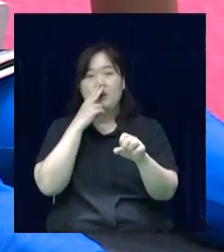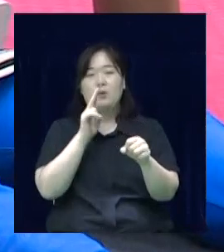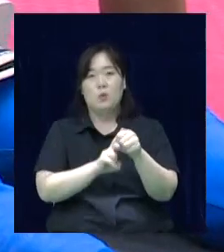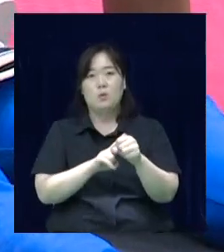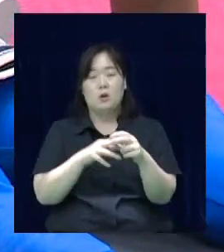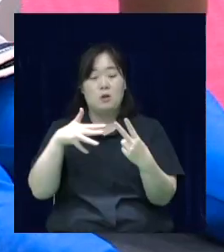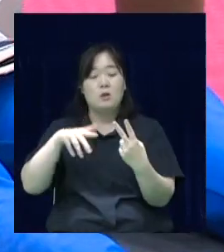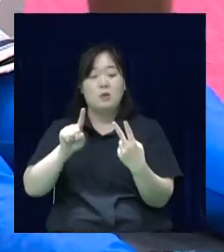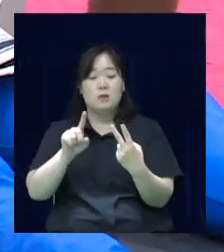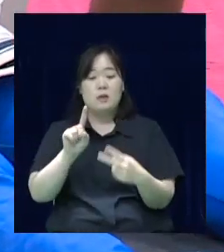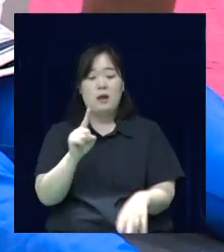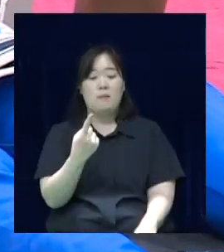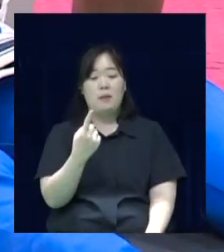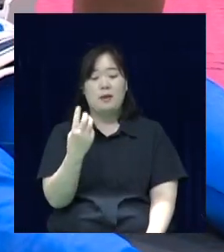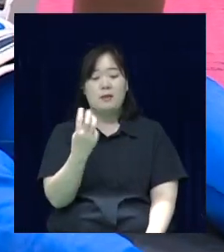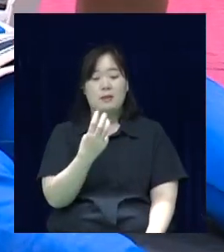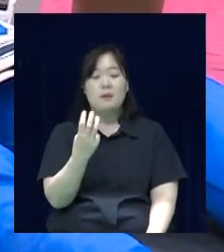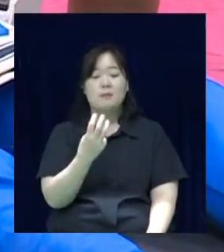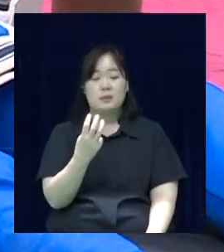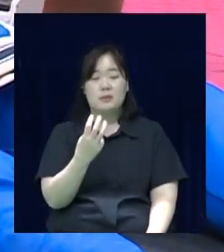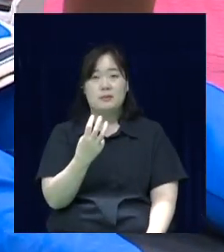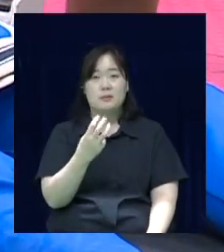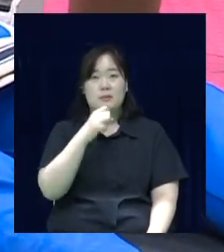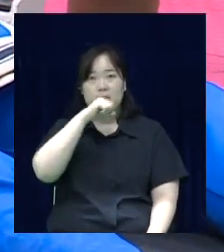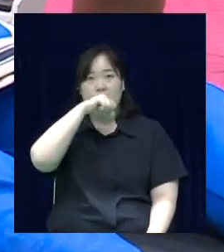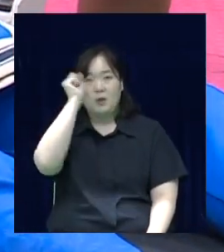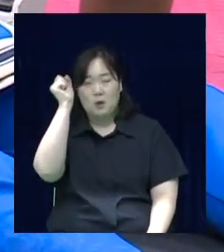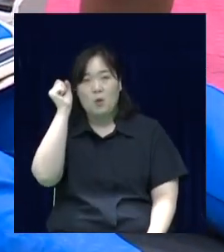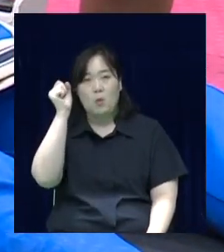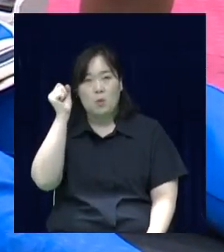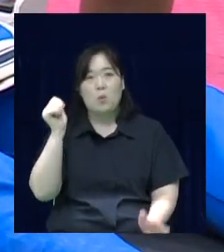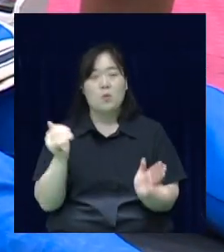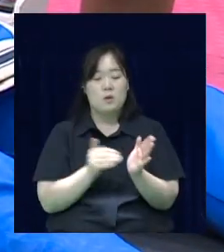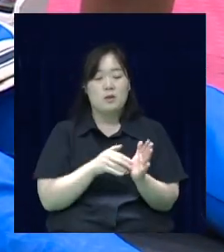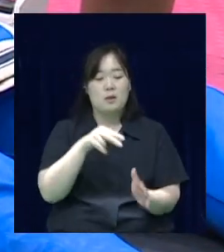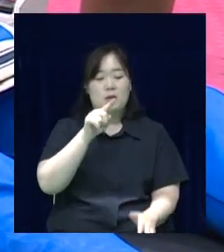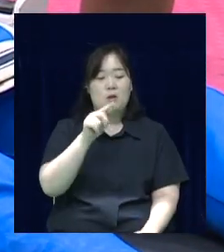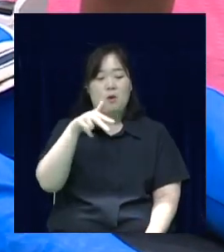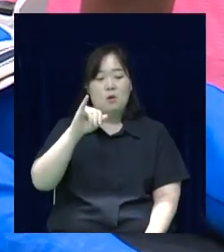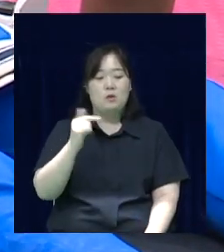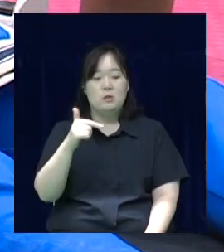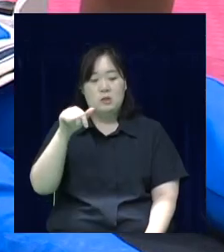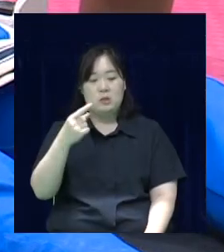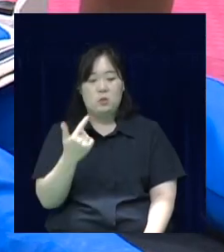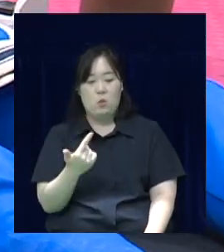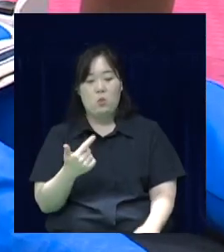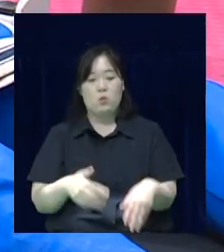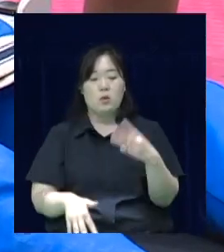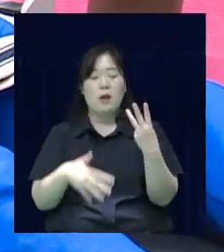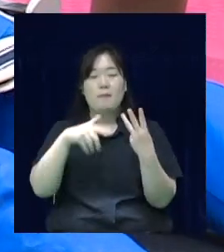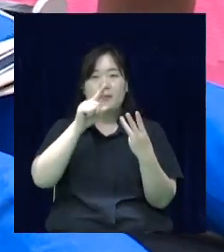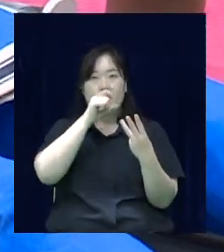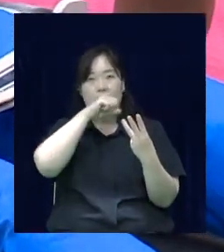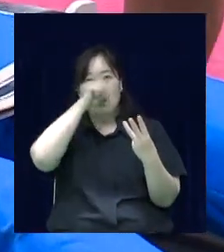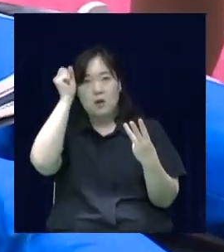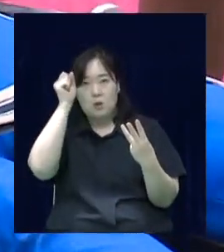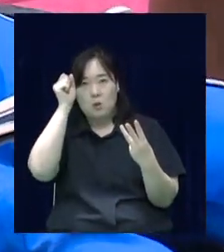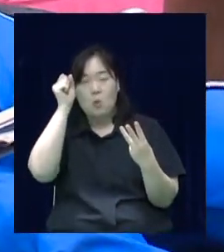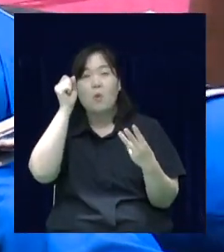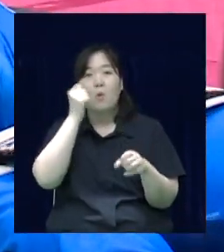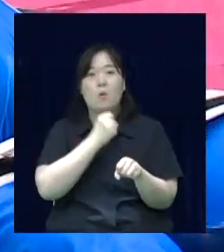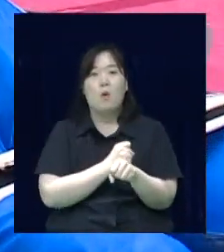앞서 2차 시도는 130kg 성공을 했었던 서진곤 선수고요. 3차 시도까지 성공을 할